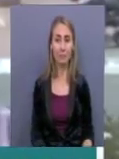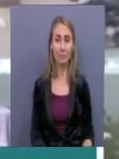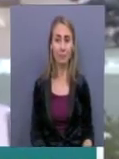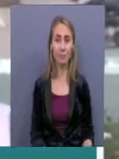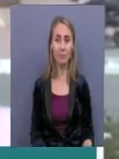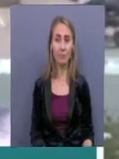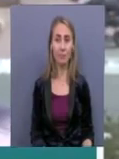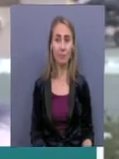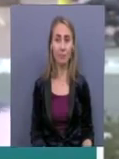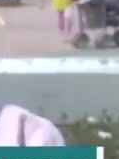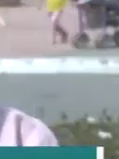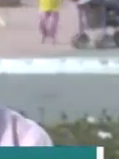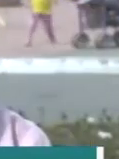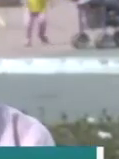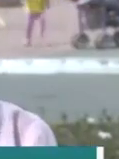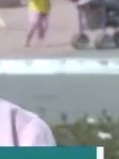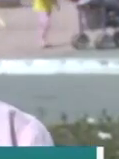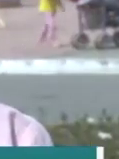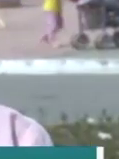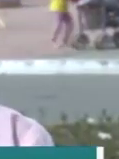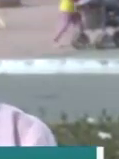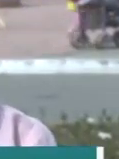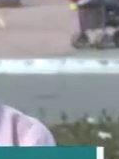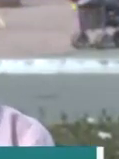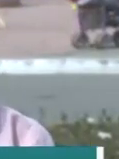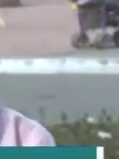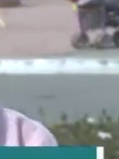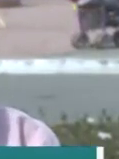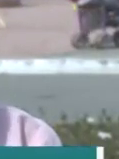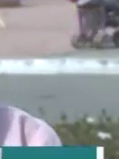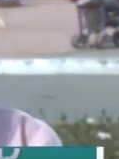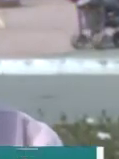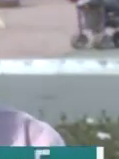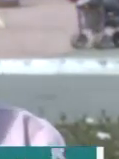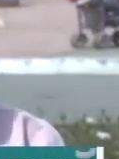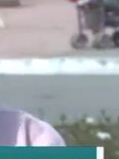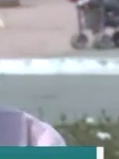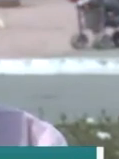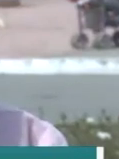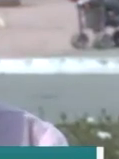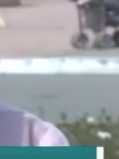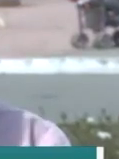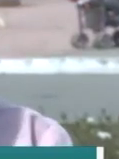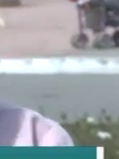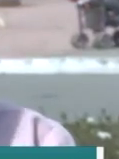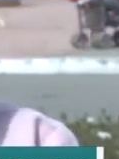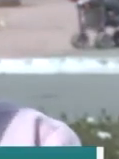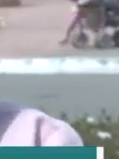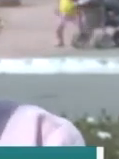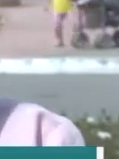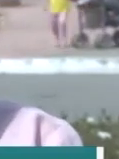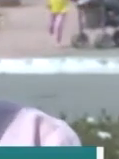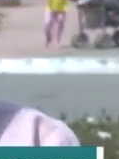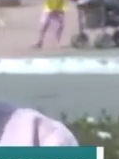зор. Өскелең ұрпақ үшін өте қажет, керек мерекелердің біреуі. Өйткені